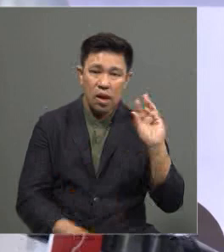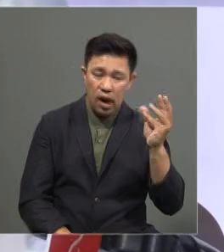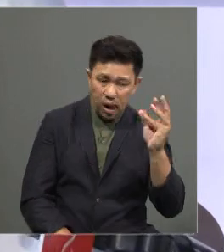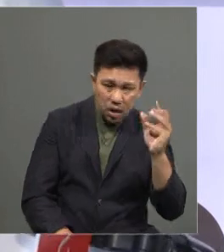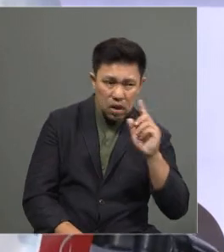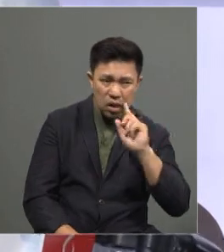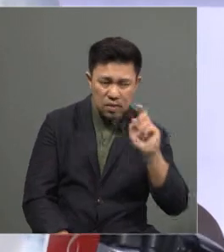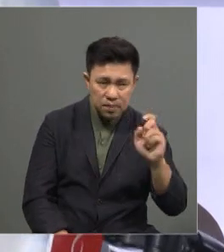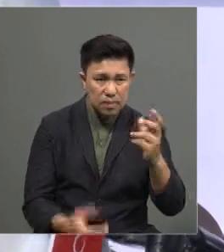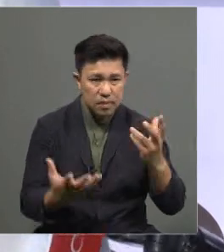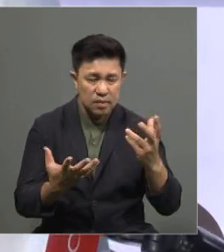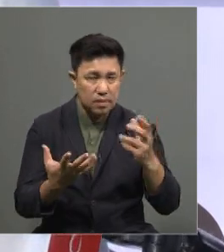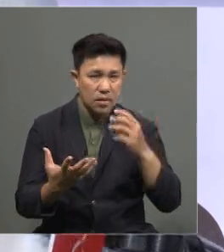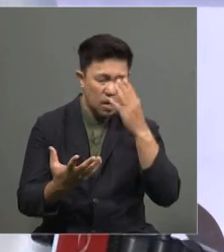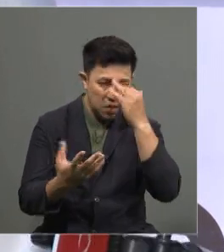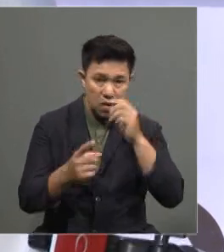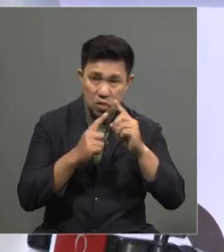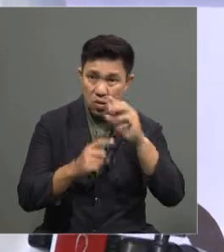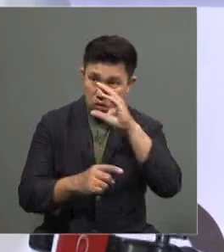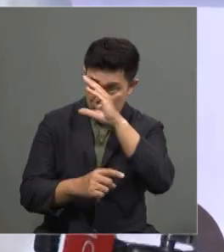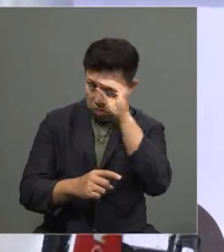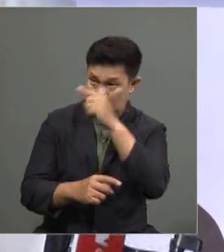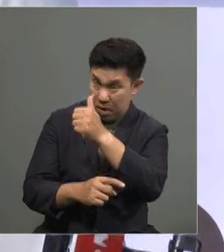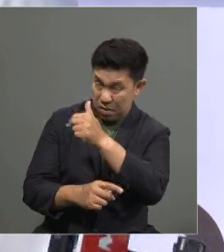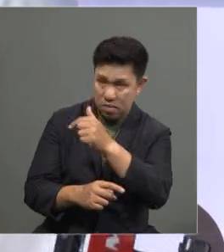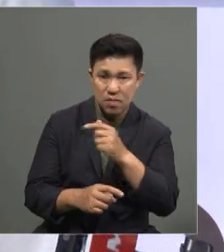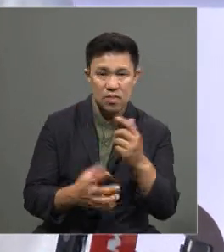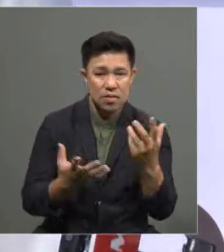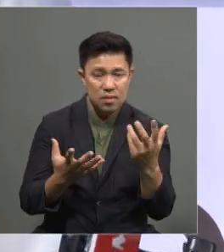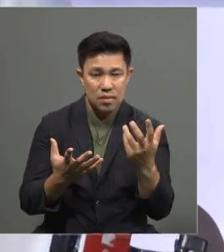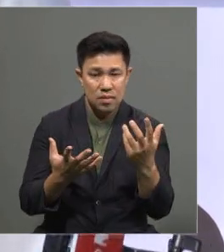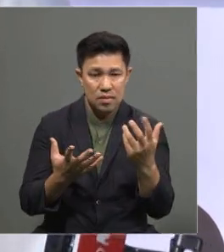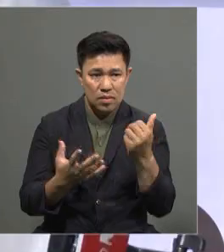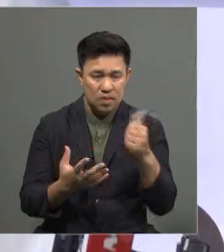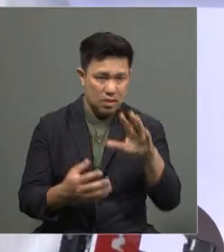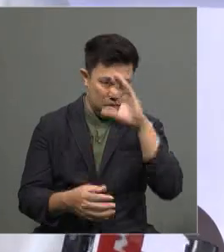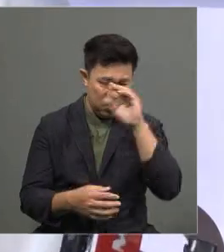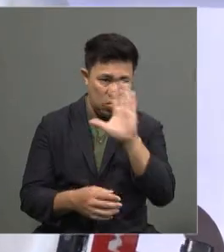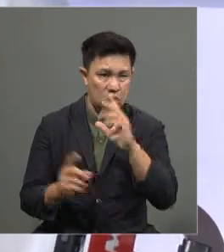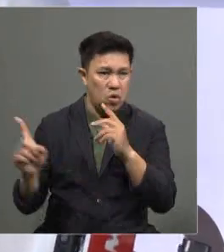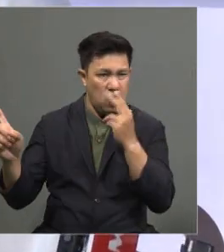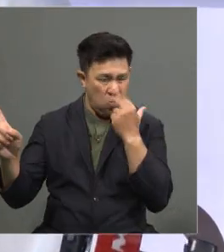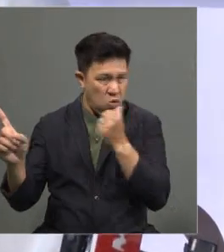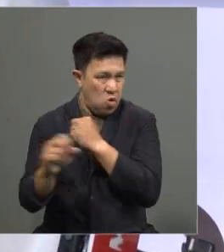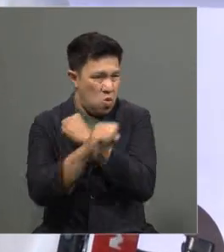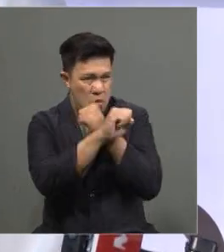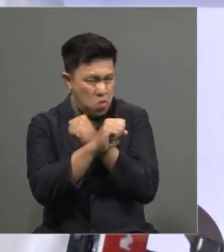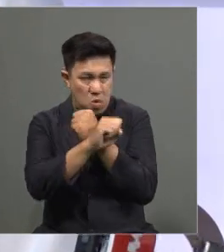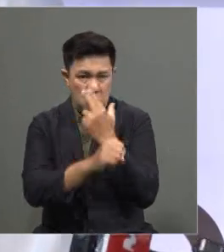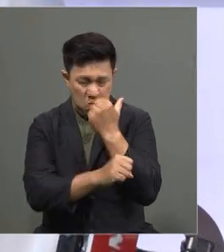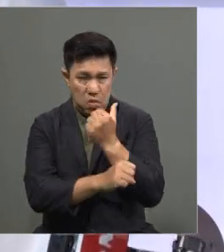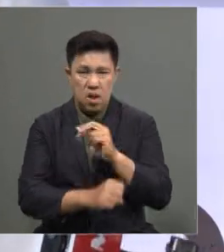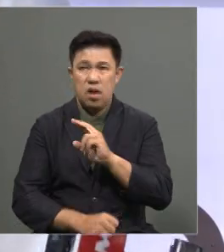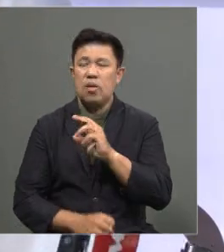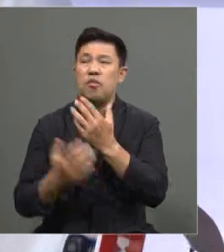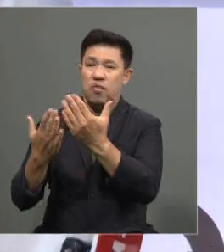ขาก็ถามคุณปันก็ถามต่อคุณฟิล์มว่าเขาจะคุยพี่หนุ่มได้ไหมปรากฏว่าไม่เขาบอกว่าไม่ได้ครับพี่หนุ่มระวังตัวก็เขาคุยเ